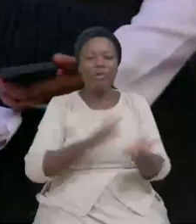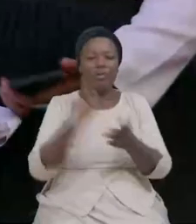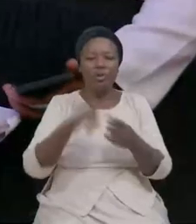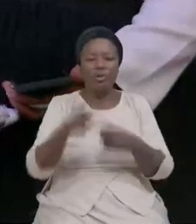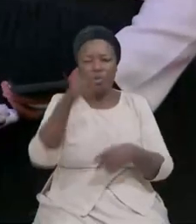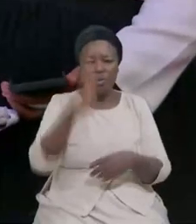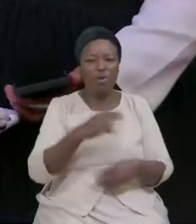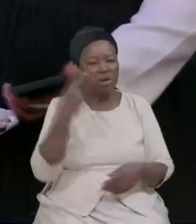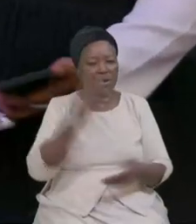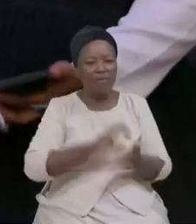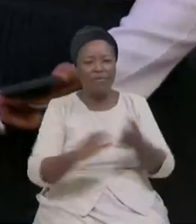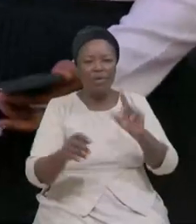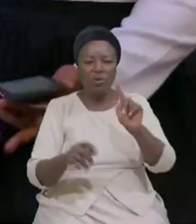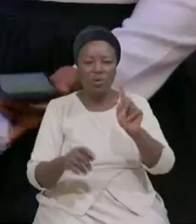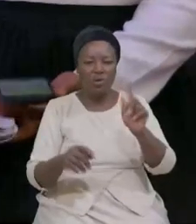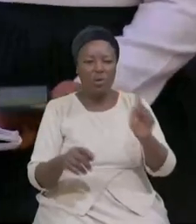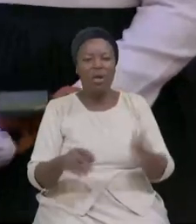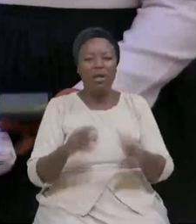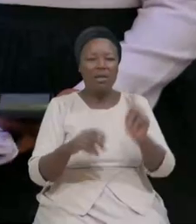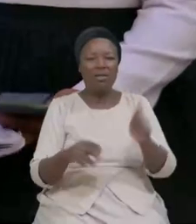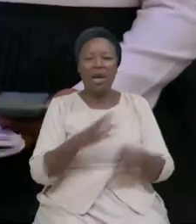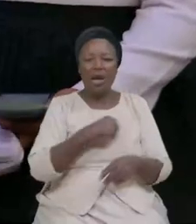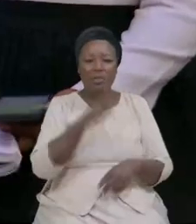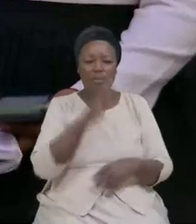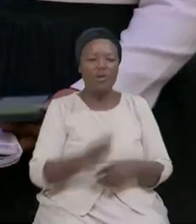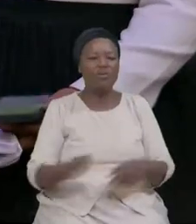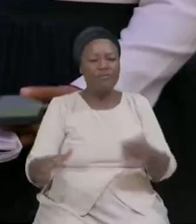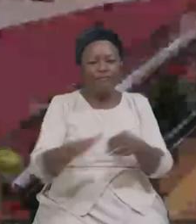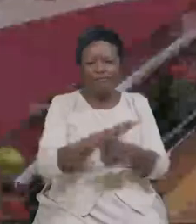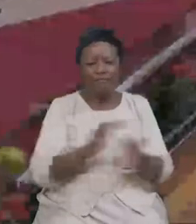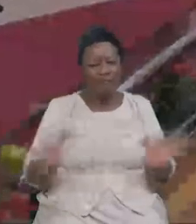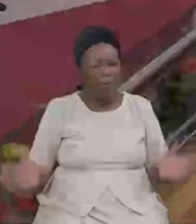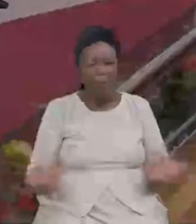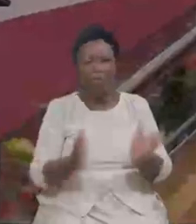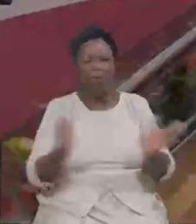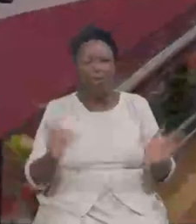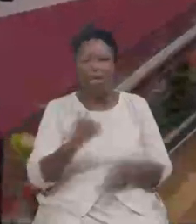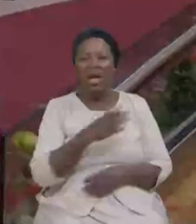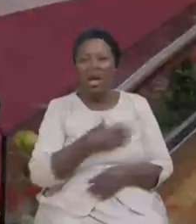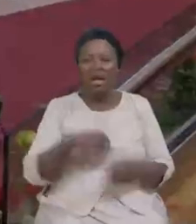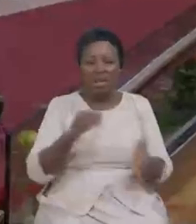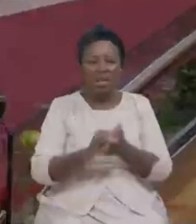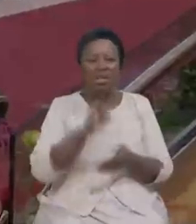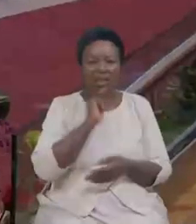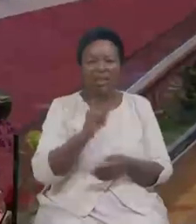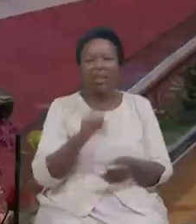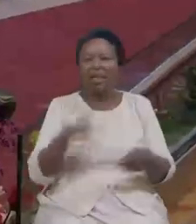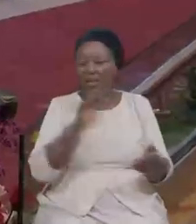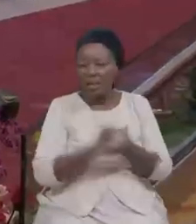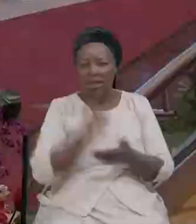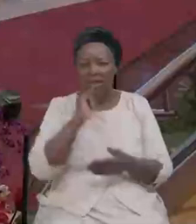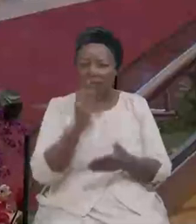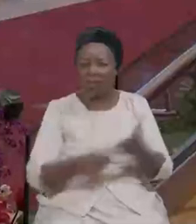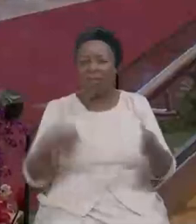verset 21 dit, et ayant la pleine conviction, ça c'est ça. Est-ce que j'ai la pleine conviction que Dieu qui a créé l'univers entier peut